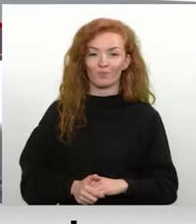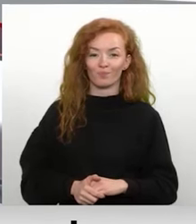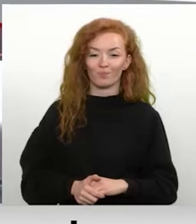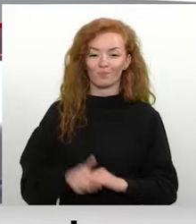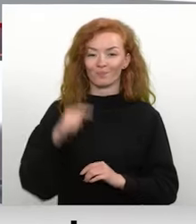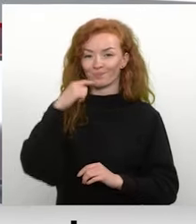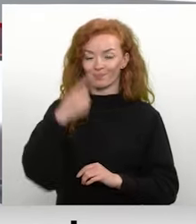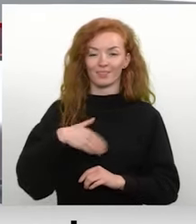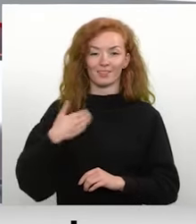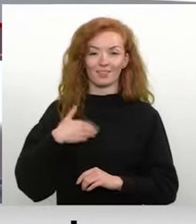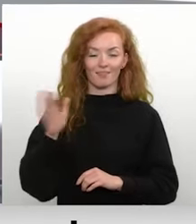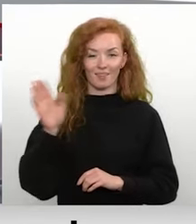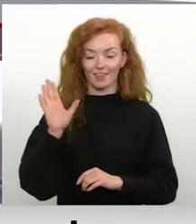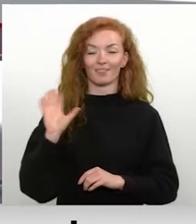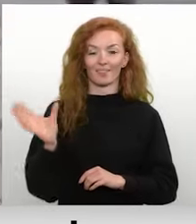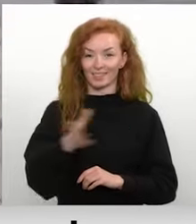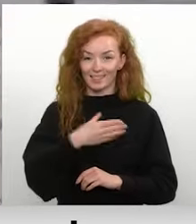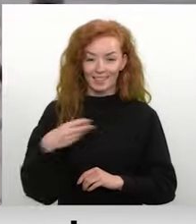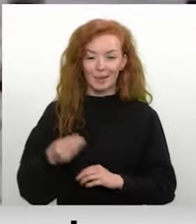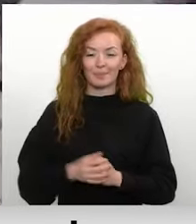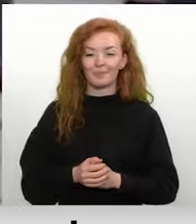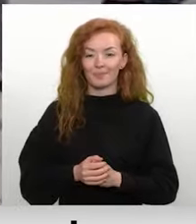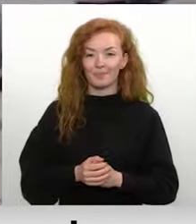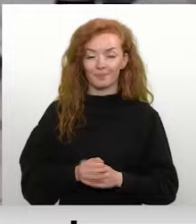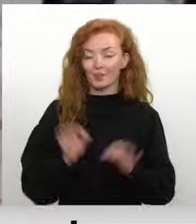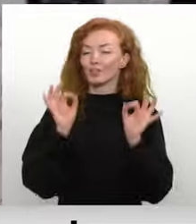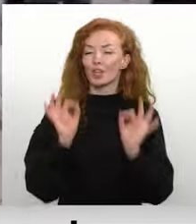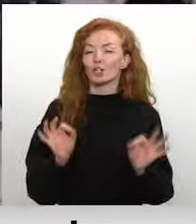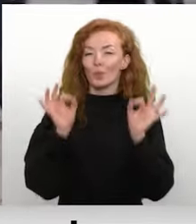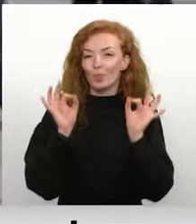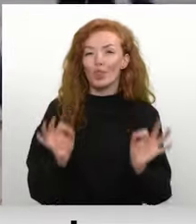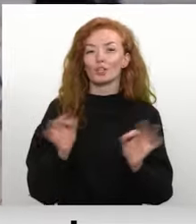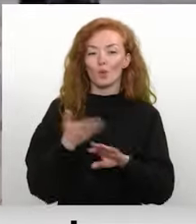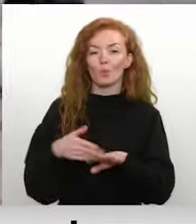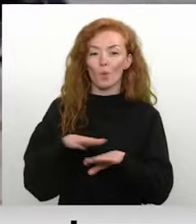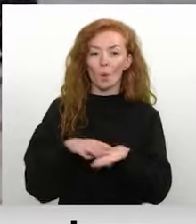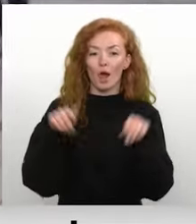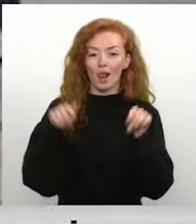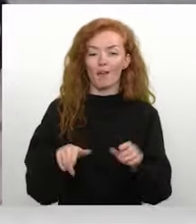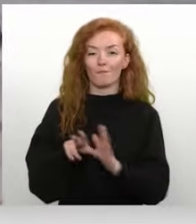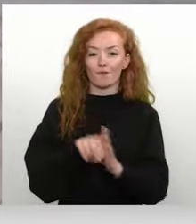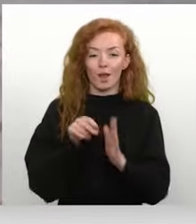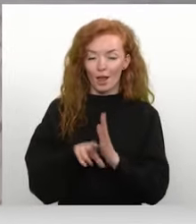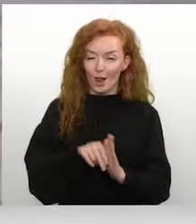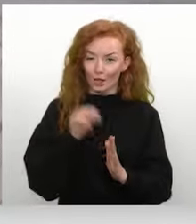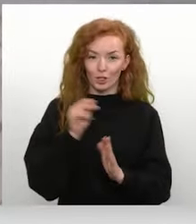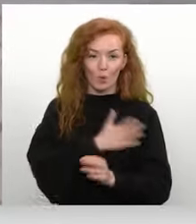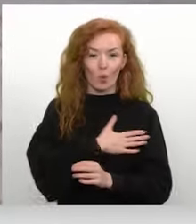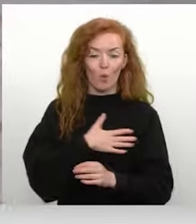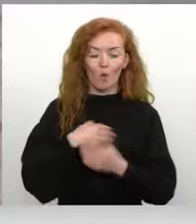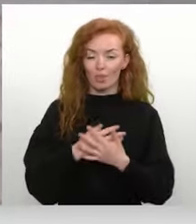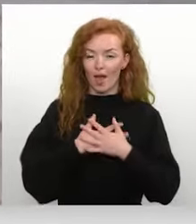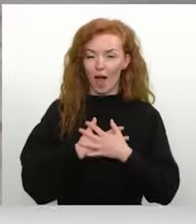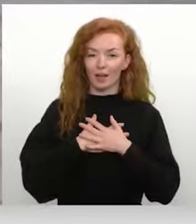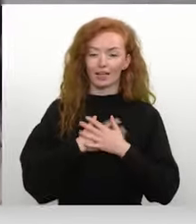Jā, sveika, Laura, un sveika, skatītāji. Tiešām Polijā vēlēšanās ļoti